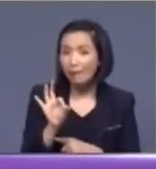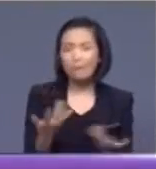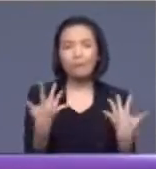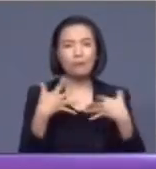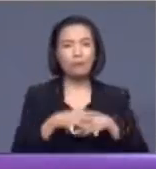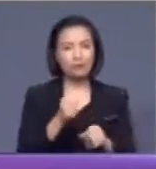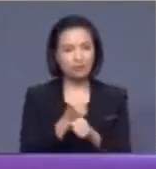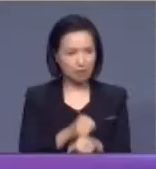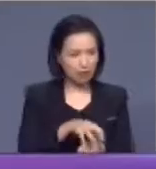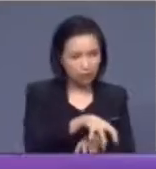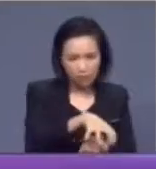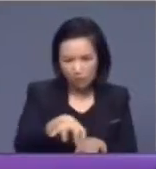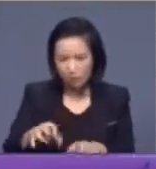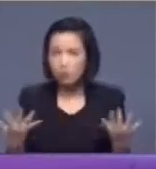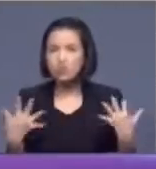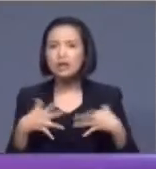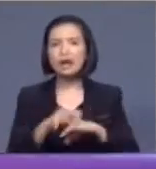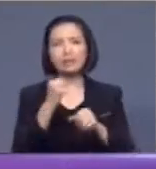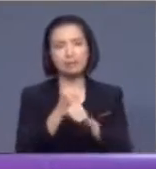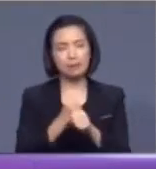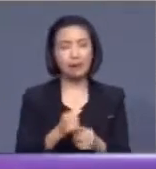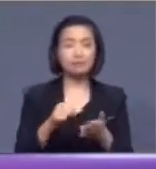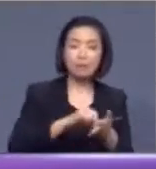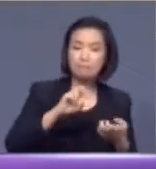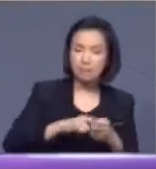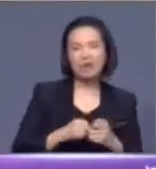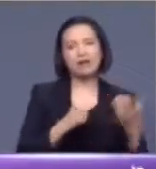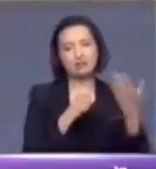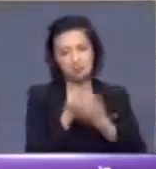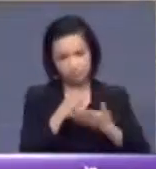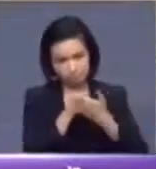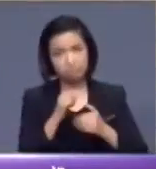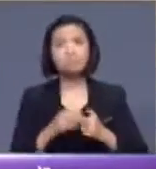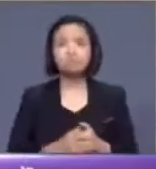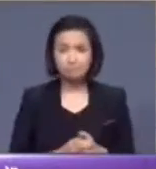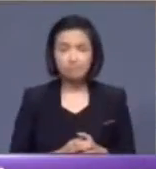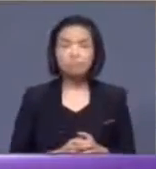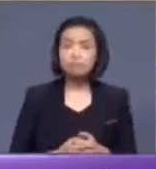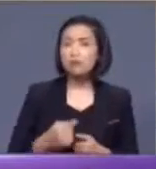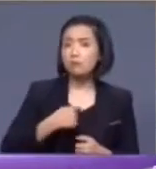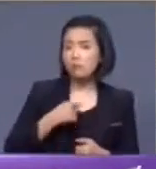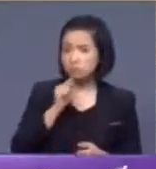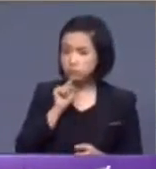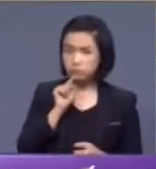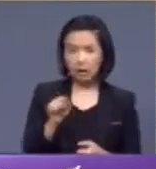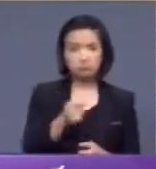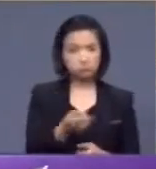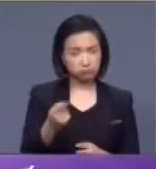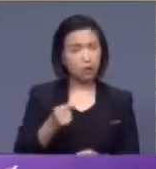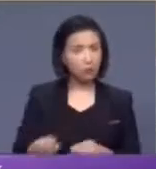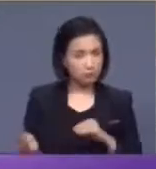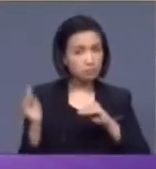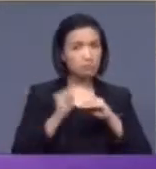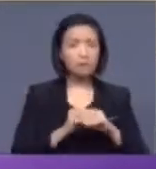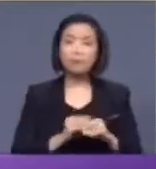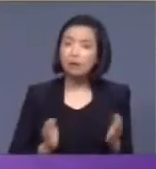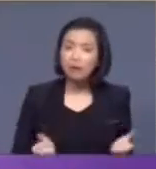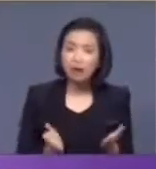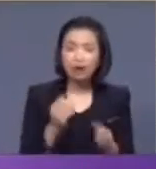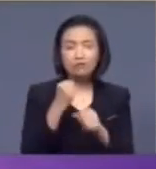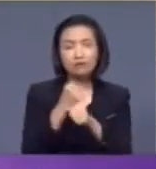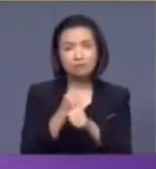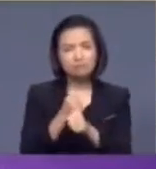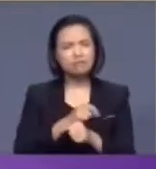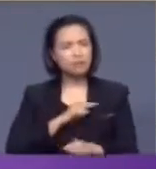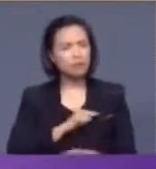ทำงานของทุกภาคส่วนในการป้องกันแก้ไขปัญหายาเสพติดนอกจากนี้ผมก็ได้สั่งการให้เพิ่มเรื่องการขับเคลื่อนงานตามภ